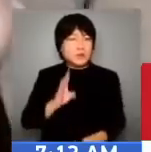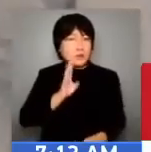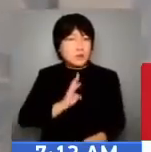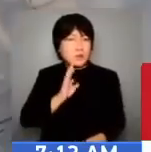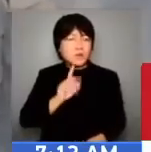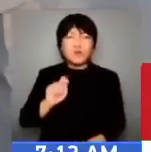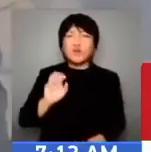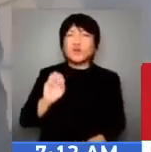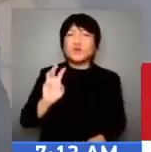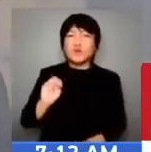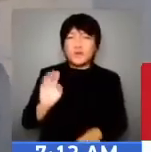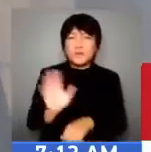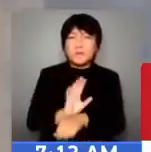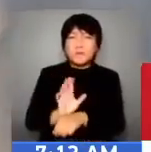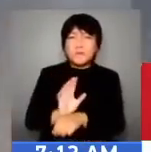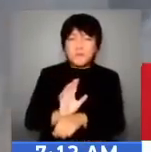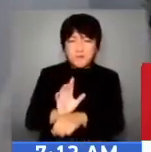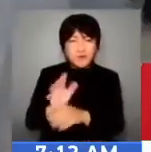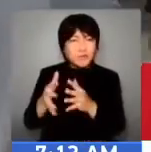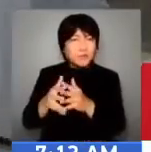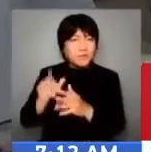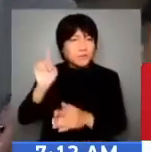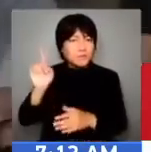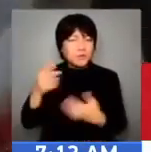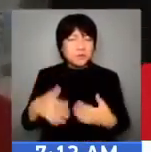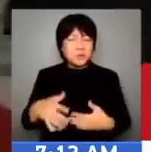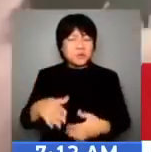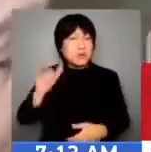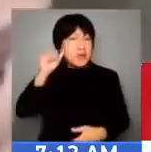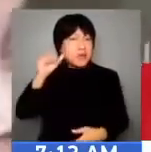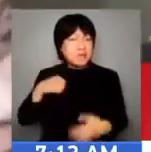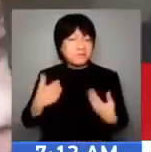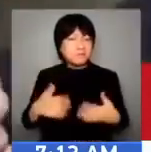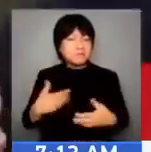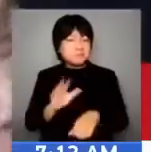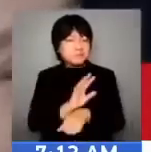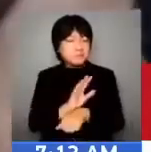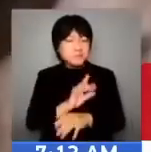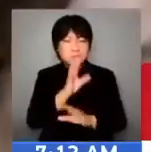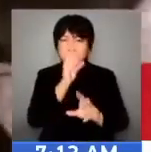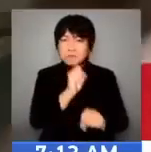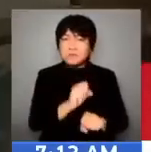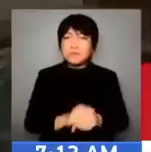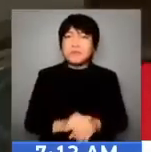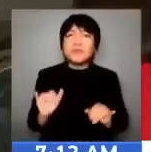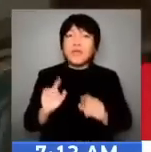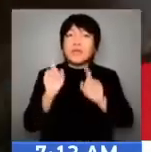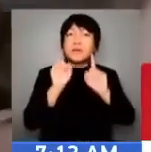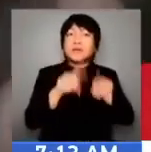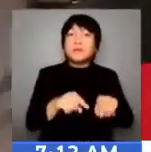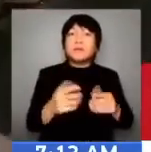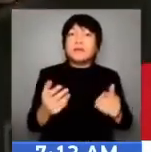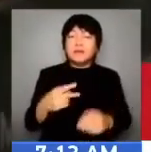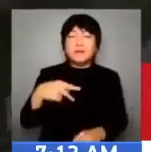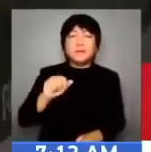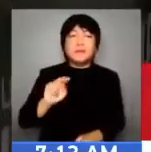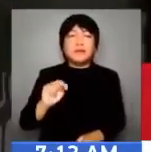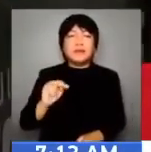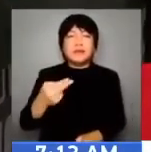and amazing! Hindi spotted din sina Pancho Magno, si Lin Ching also,